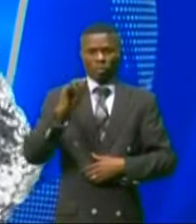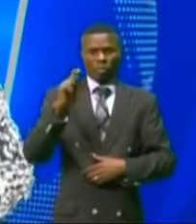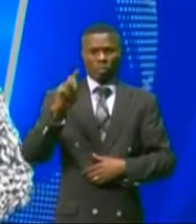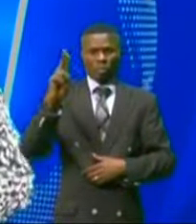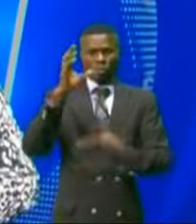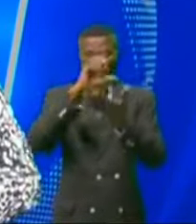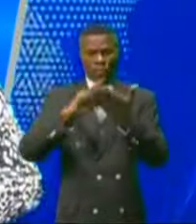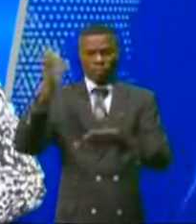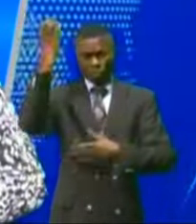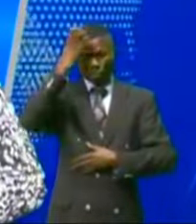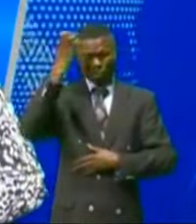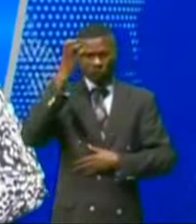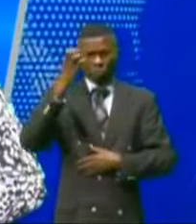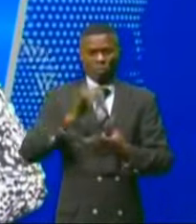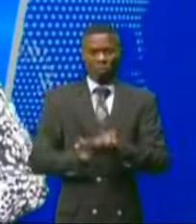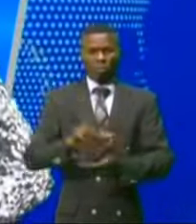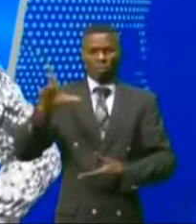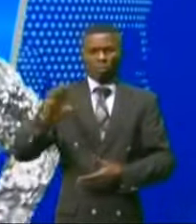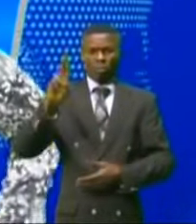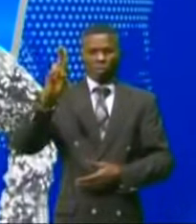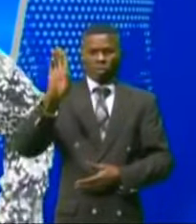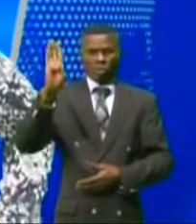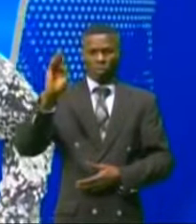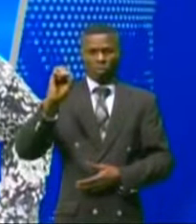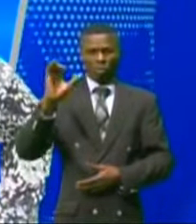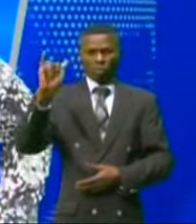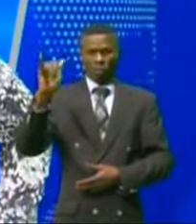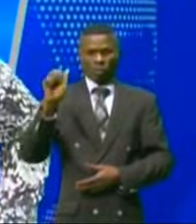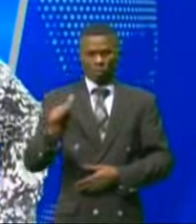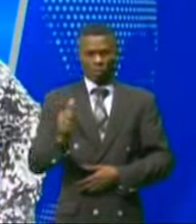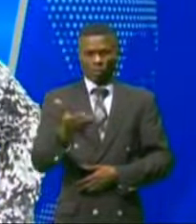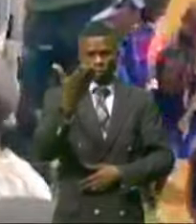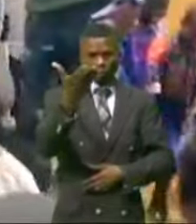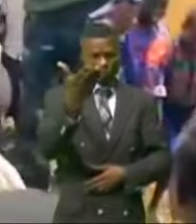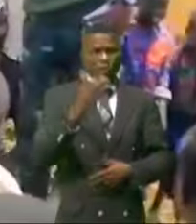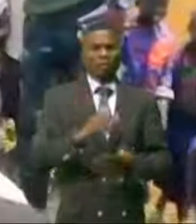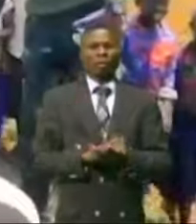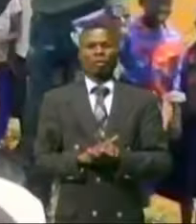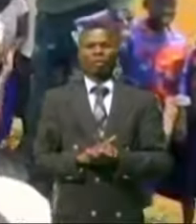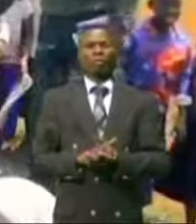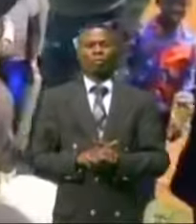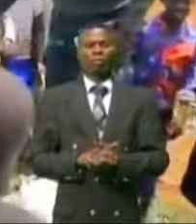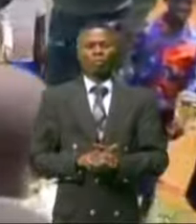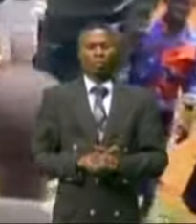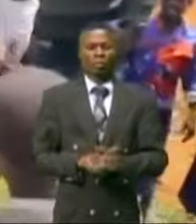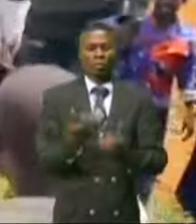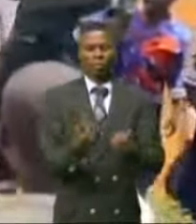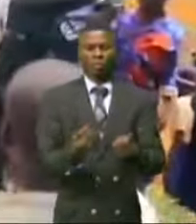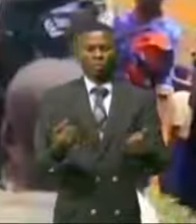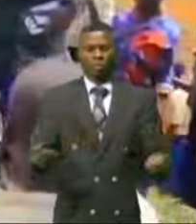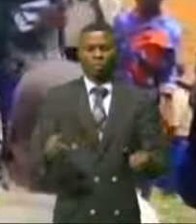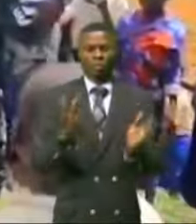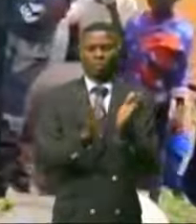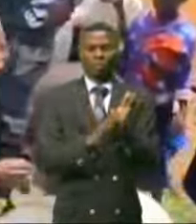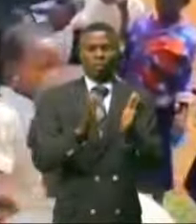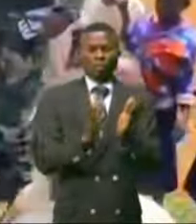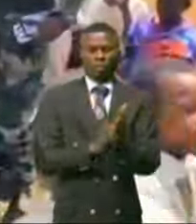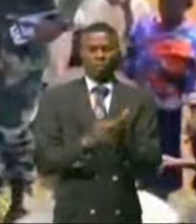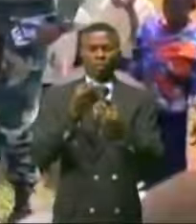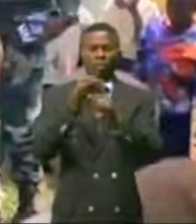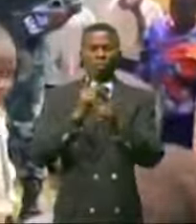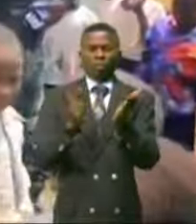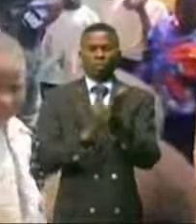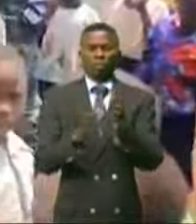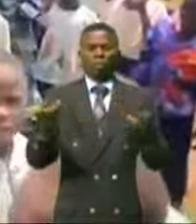le lieutenant-général-major Louboya Kachama. D'autres détails dans ce reportage. Ces enfants écoliers appartiennent à